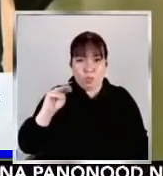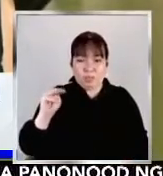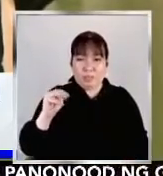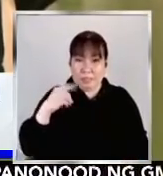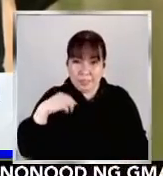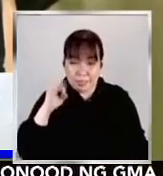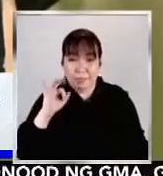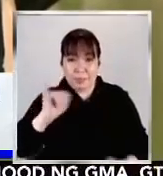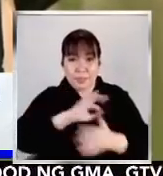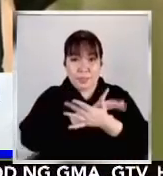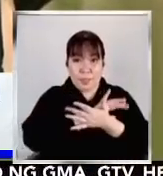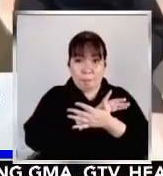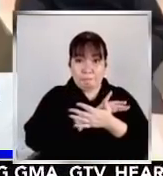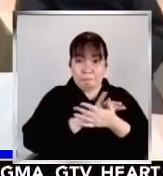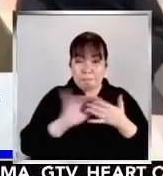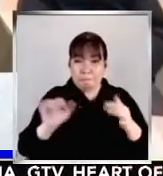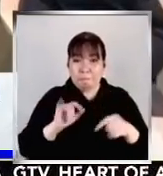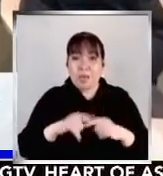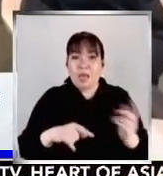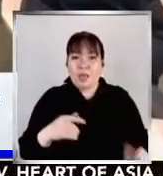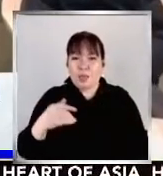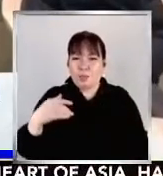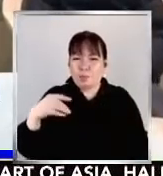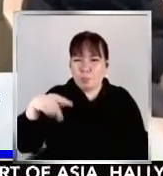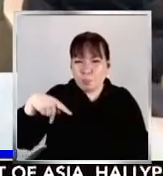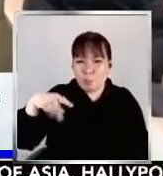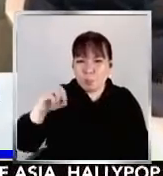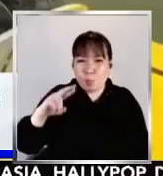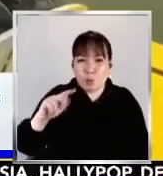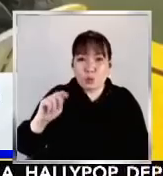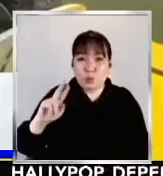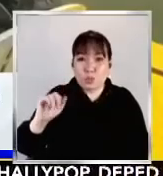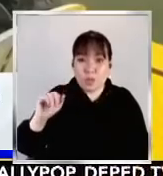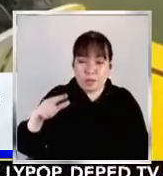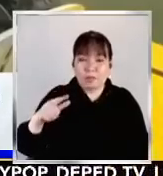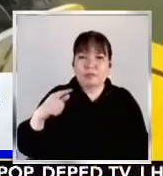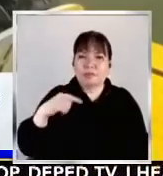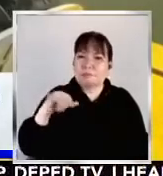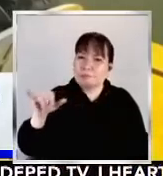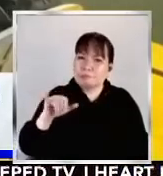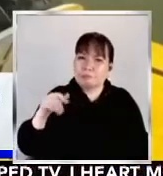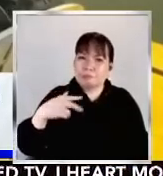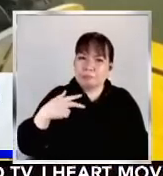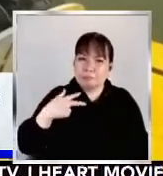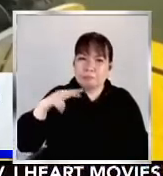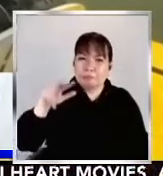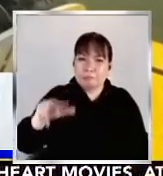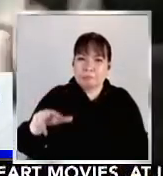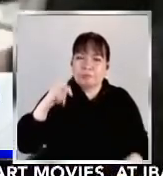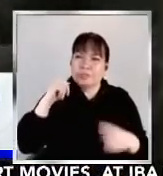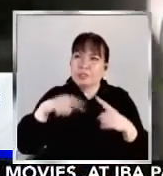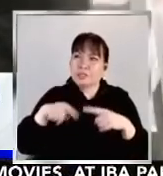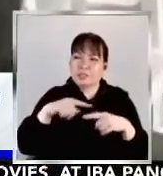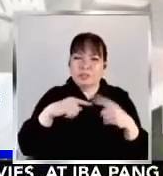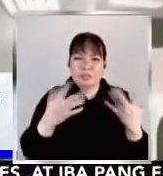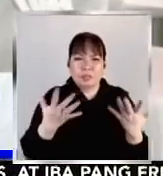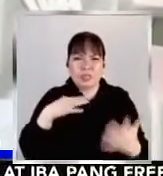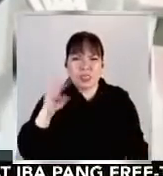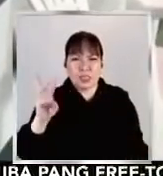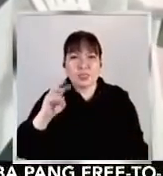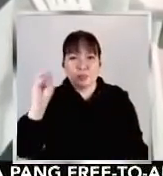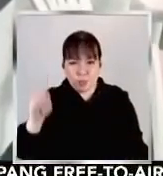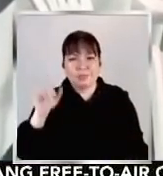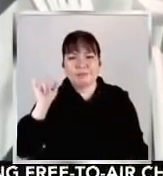Portugal, sumipa sa mahigit 17,000 ang new cases nitong Martes. Mahigit 60% nito dahil sa Omicron. Leigh